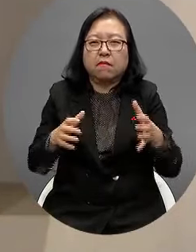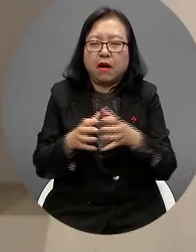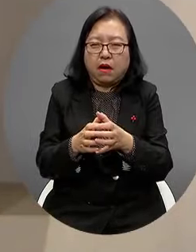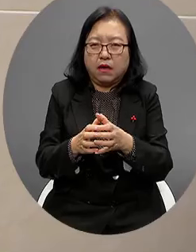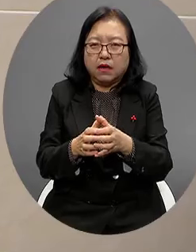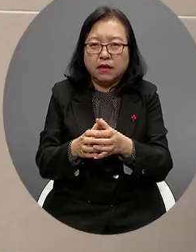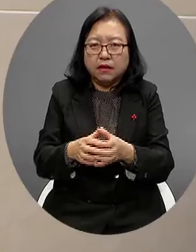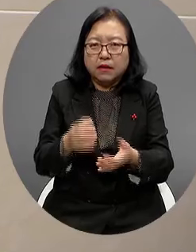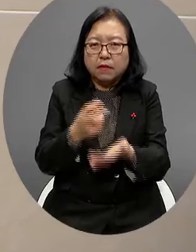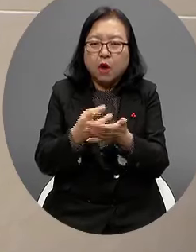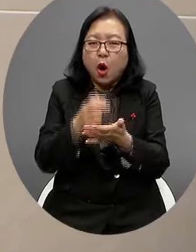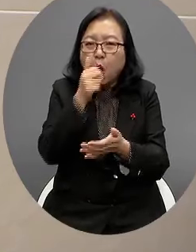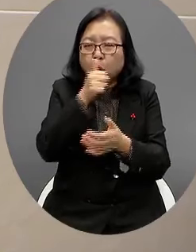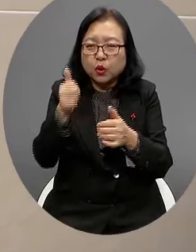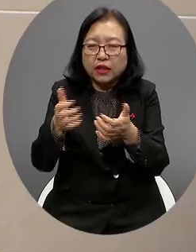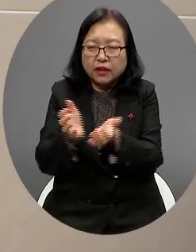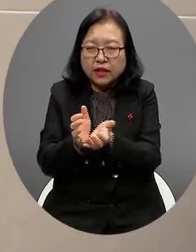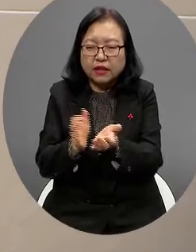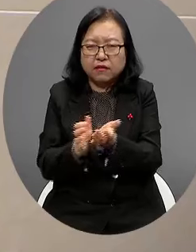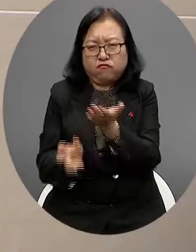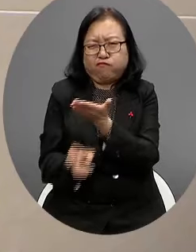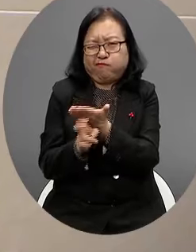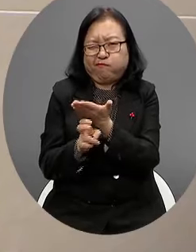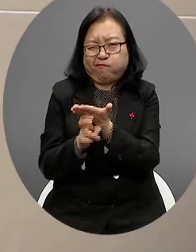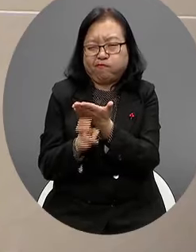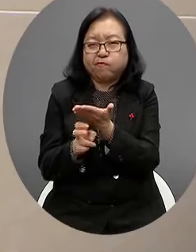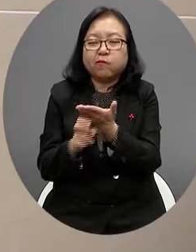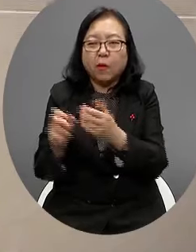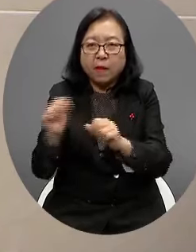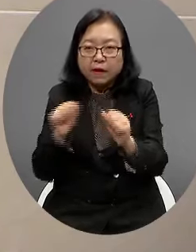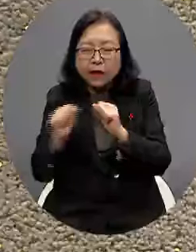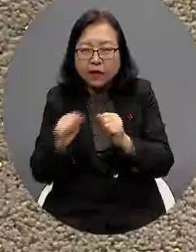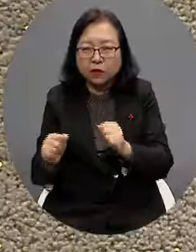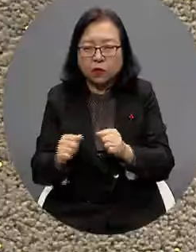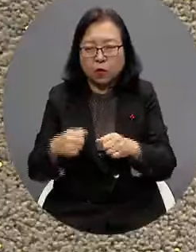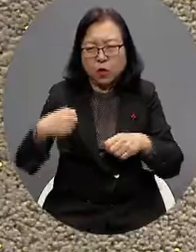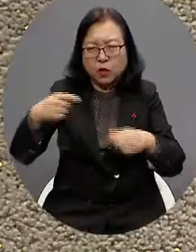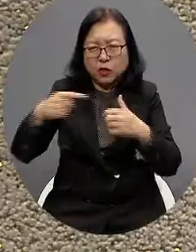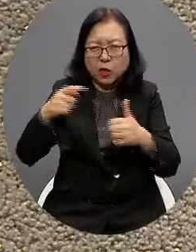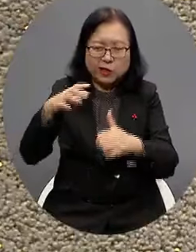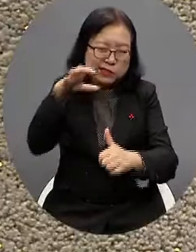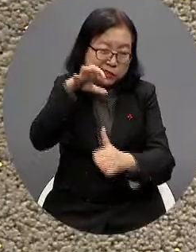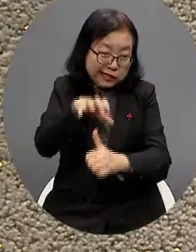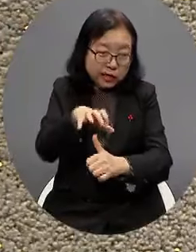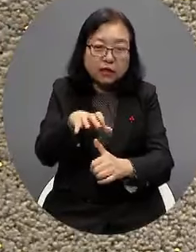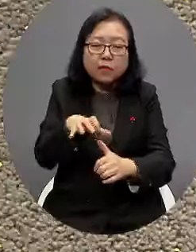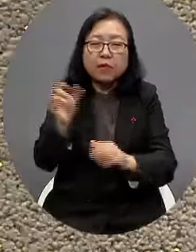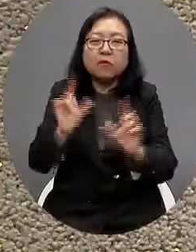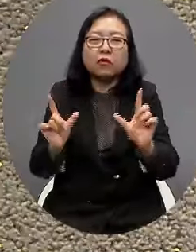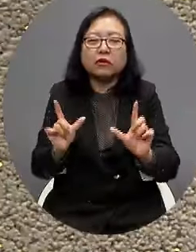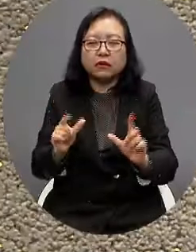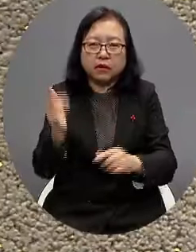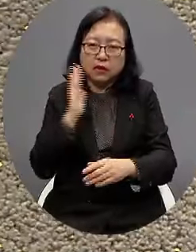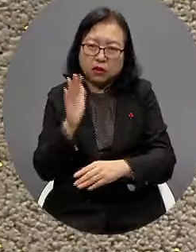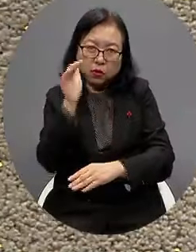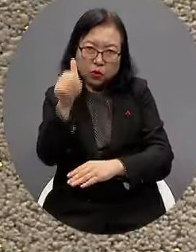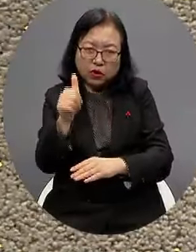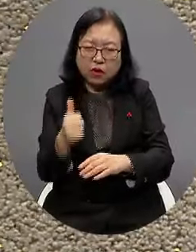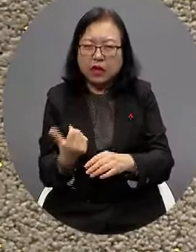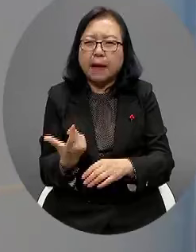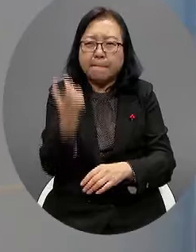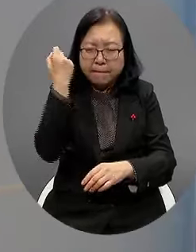변호사회는 위헌 불법적 폭거이고 정치적 탄압 의도가 들어 있음을 보여준다며 대통령의 즉각